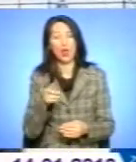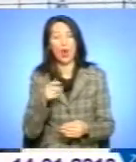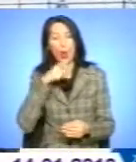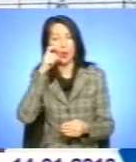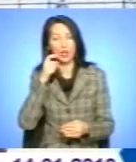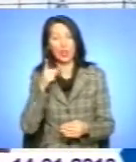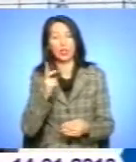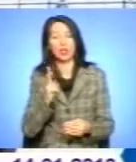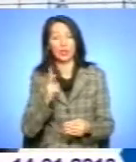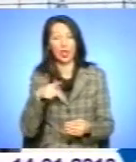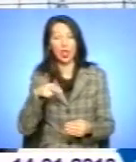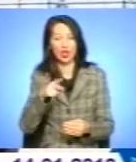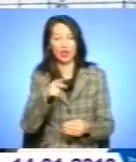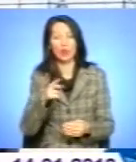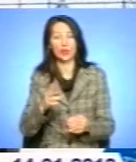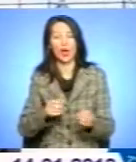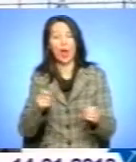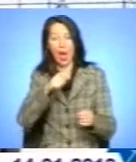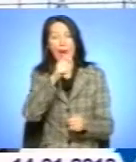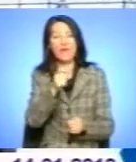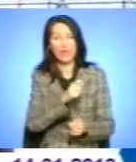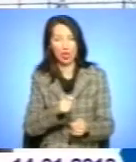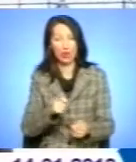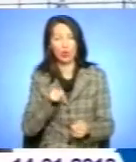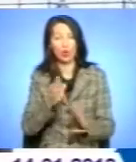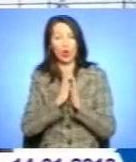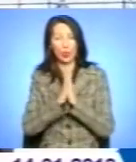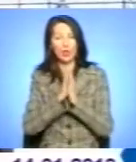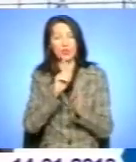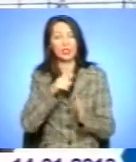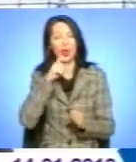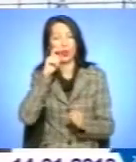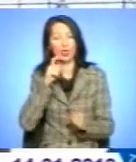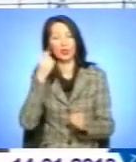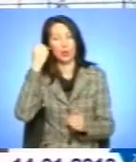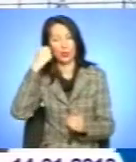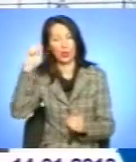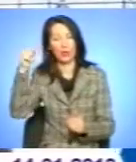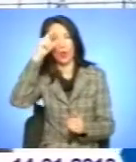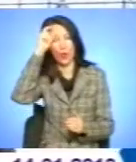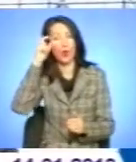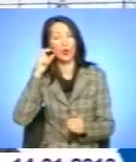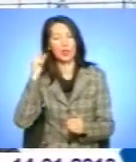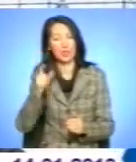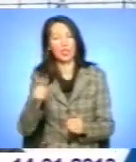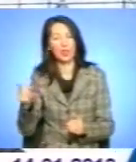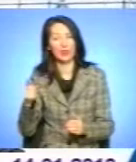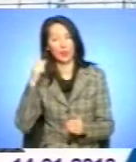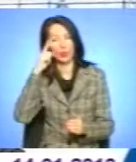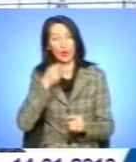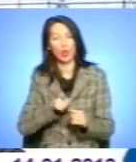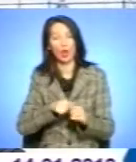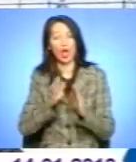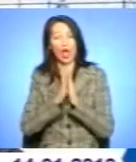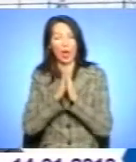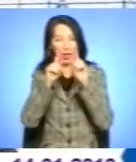він молився за Україну, за перемогу козаків. І думаю, той іконостас, який був